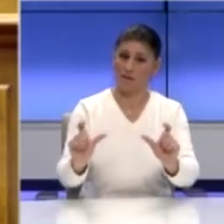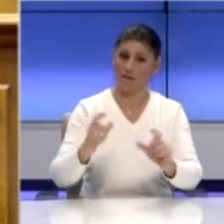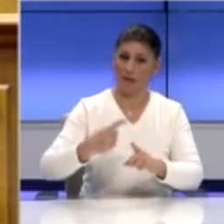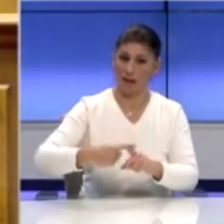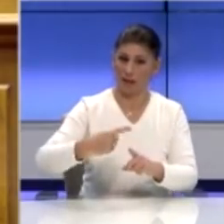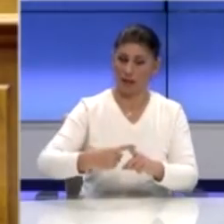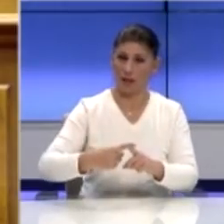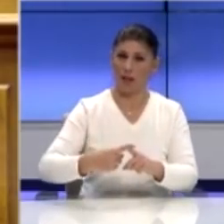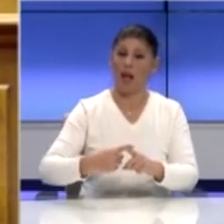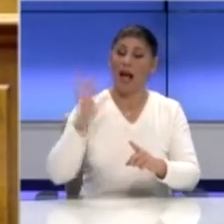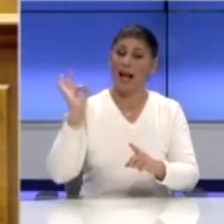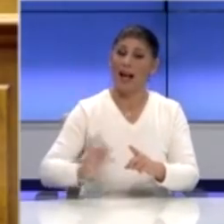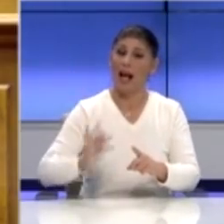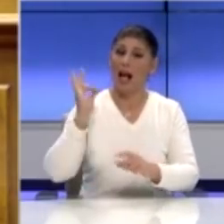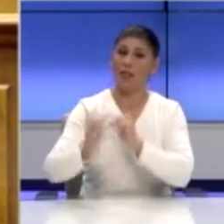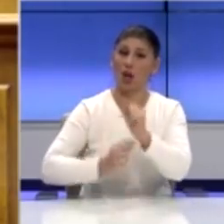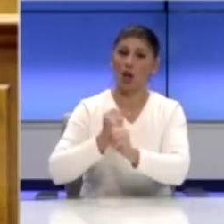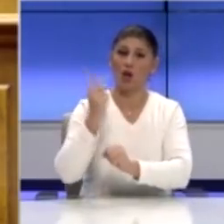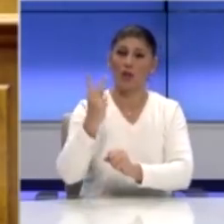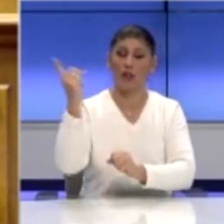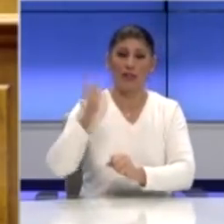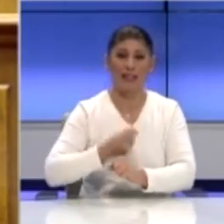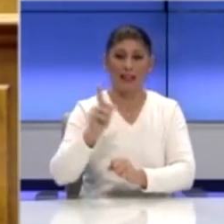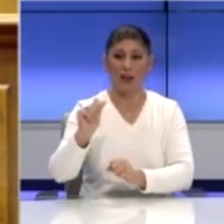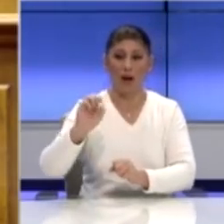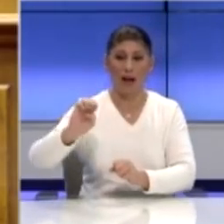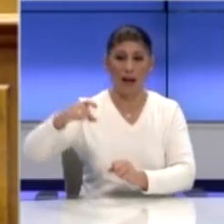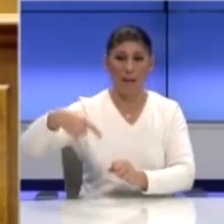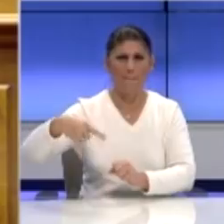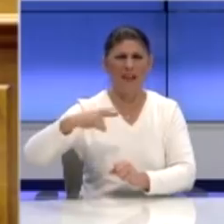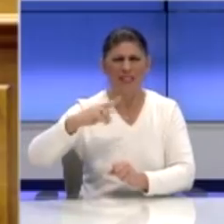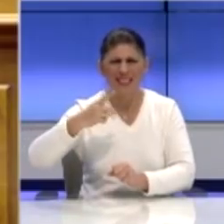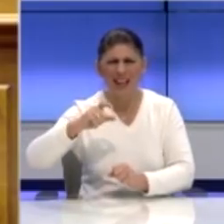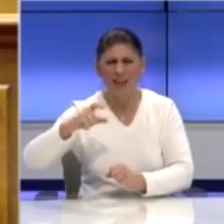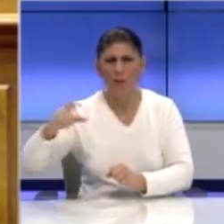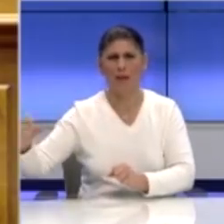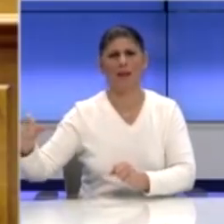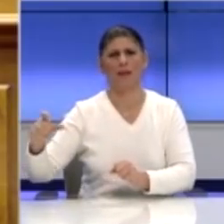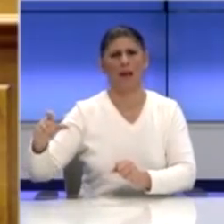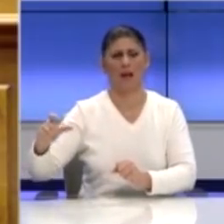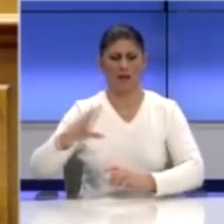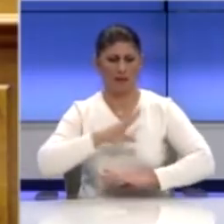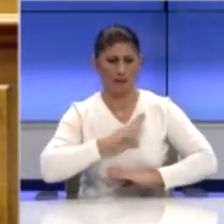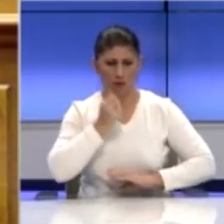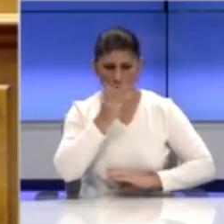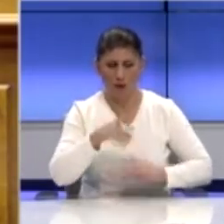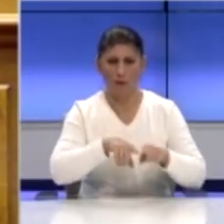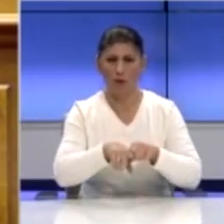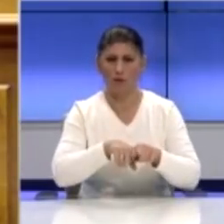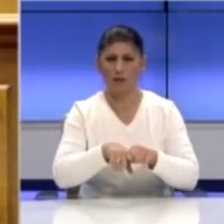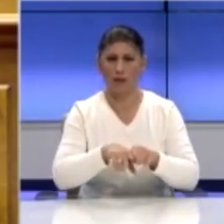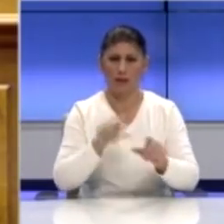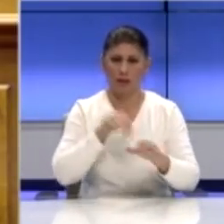η διάθεση κάθε χρόνο 2% του ΑΕΠ, δηλαδή δις ευρώ, για στρατιωτικές δαπάνες που αφορούν